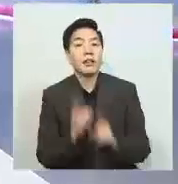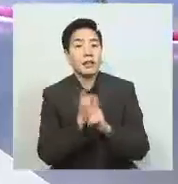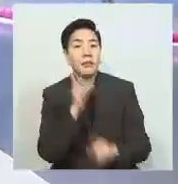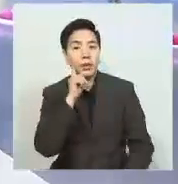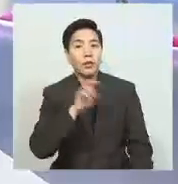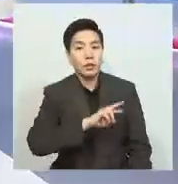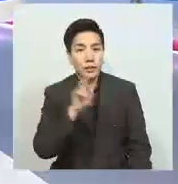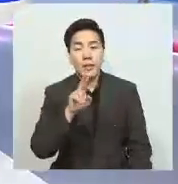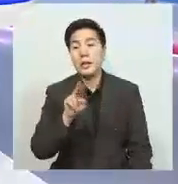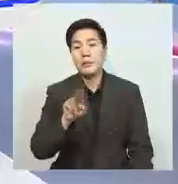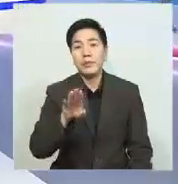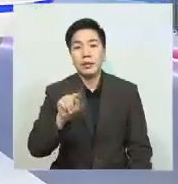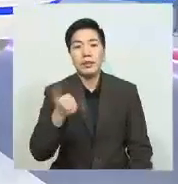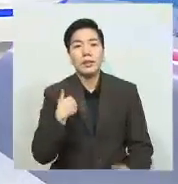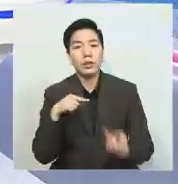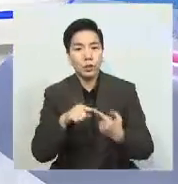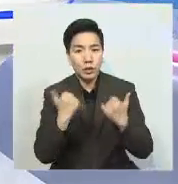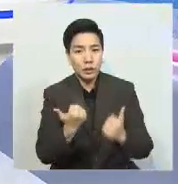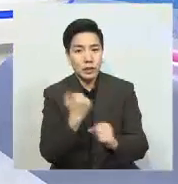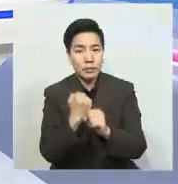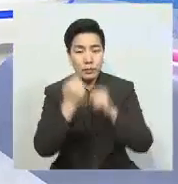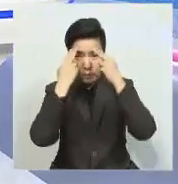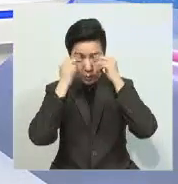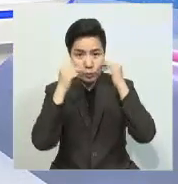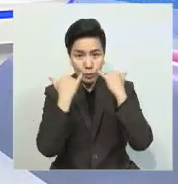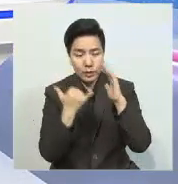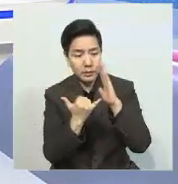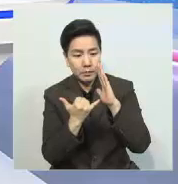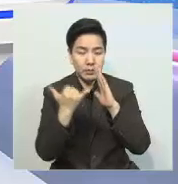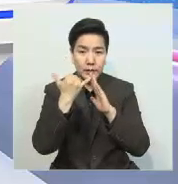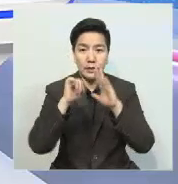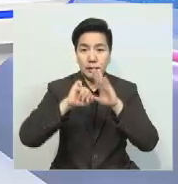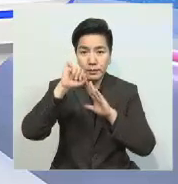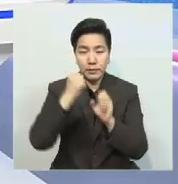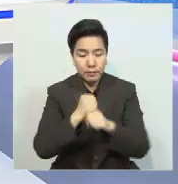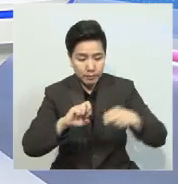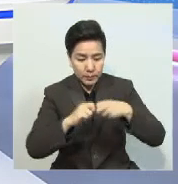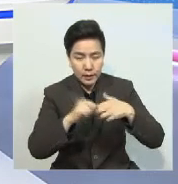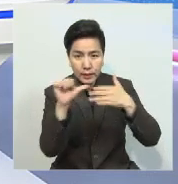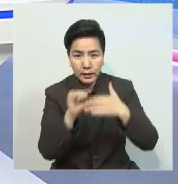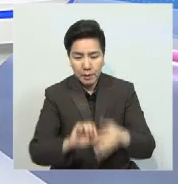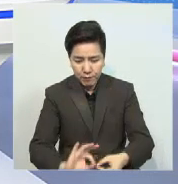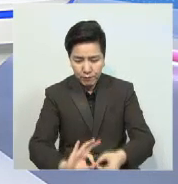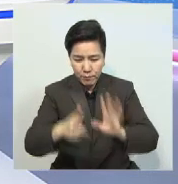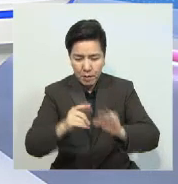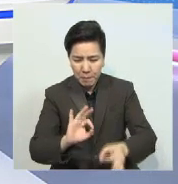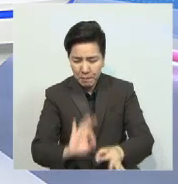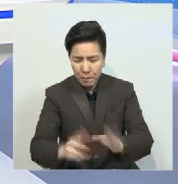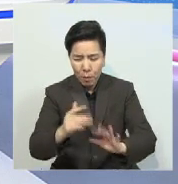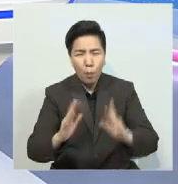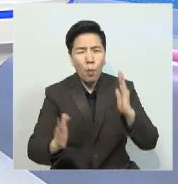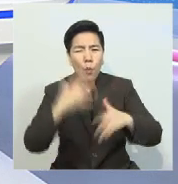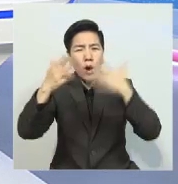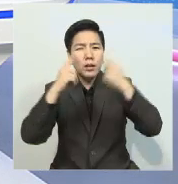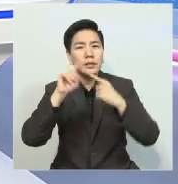ติดตามข่าวเที่ยง NBT กันต่อนะคะช่วงนี้ดูภารกิจของนายกรัฐมนตรีวันนี้ลงพื้นที่ติดตามการแก้ปัญหาหมอกควันไฟป่าผ่านการ